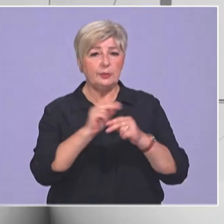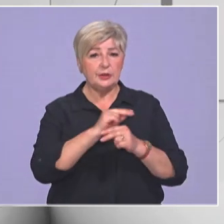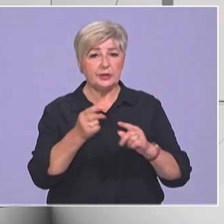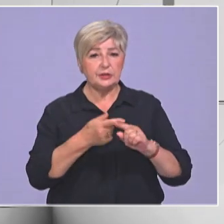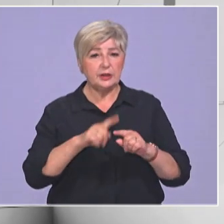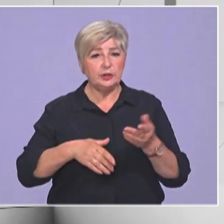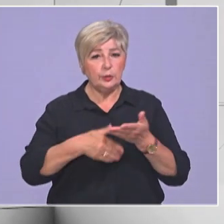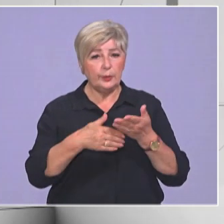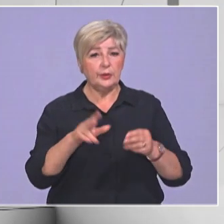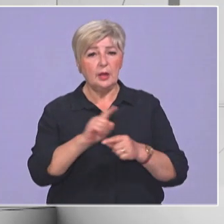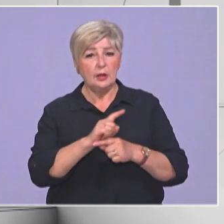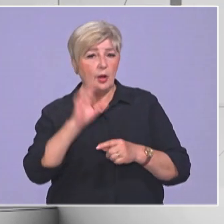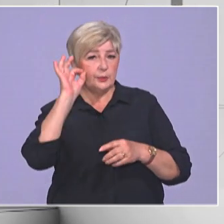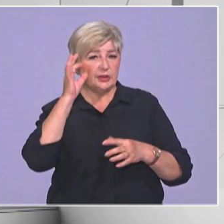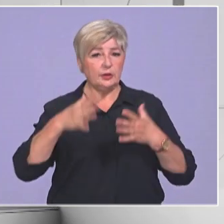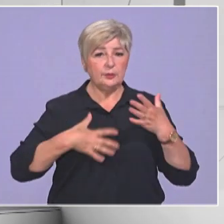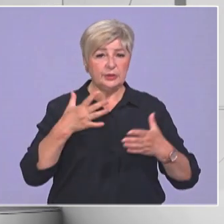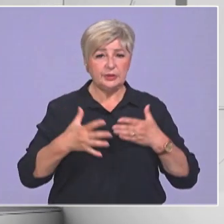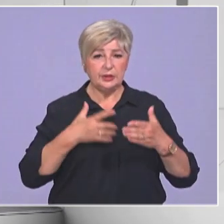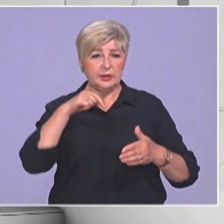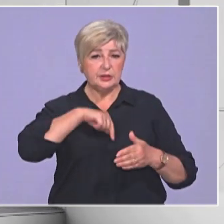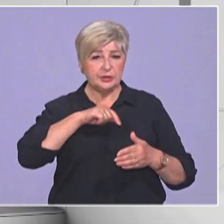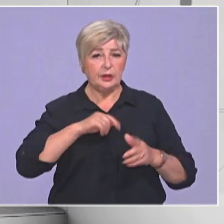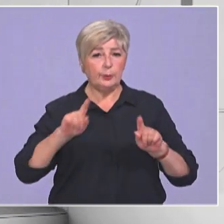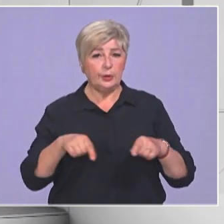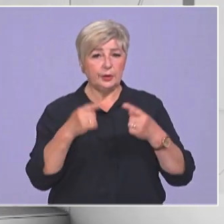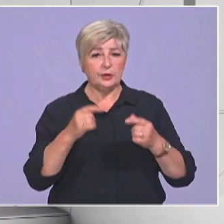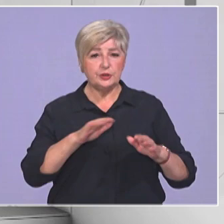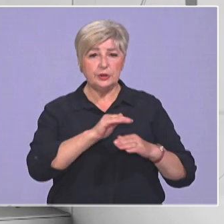допомагає нормалізувати психоемоційний стан, покращити